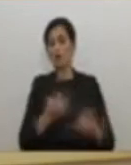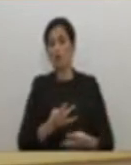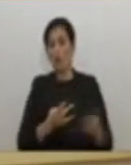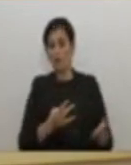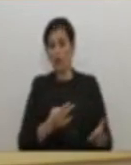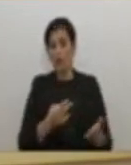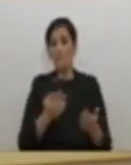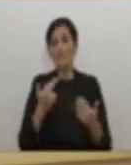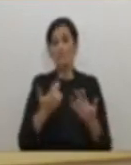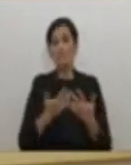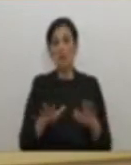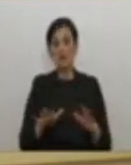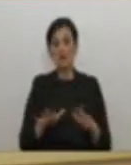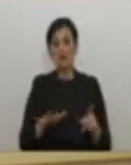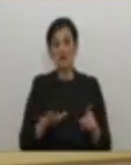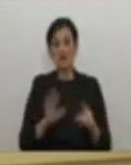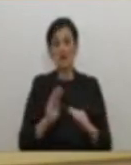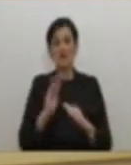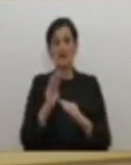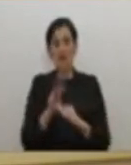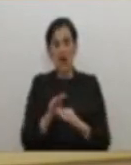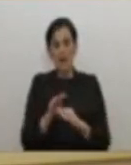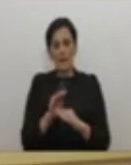მეტიც, იქვე ისიც დაამატეს, რომ